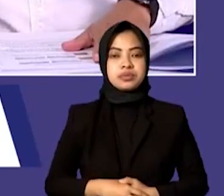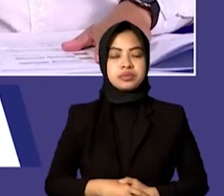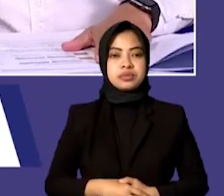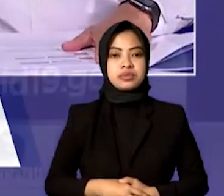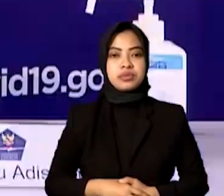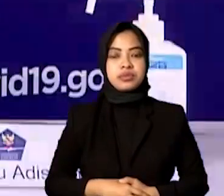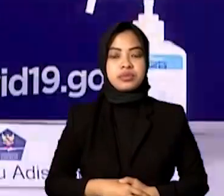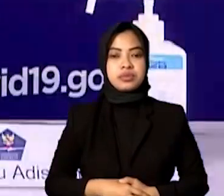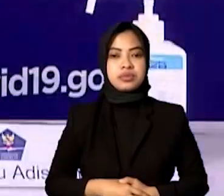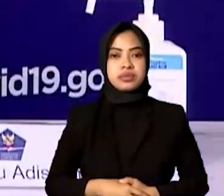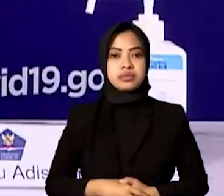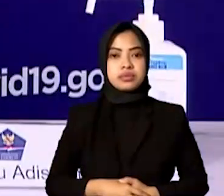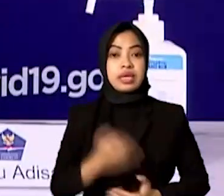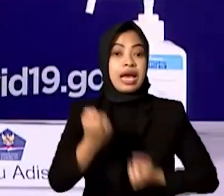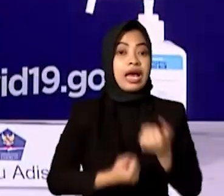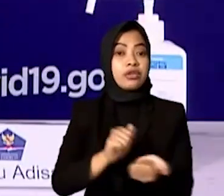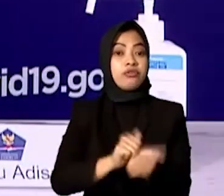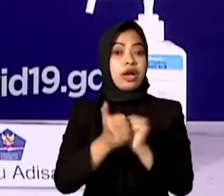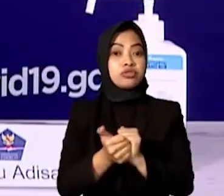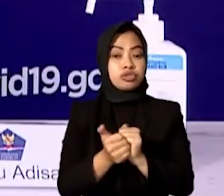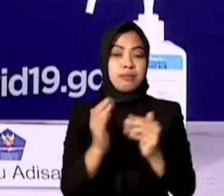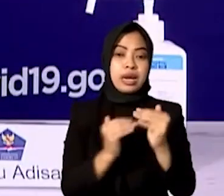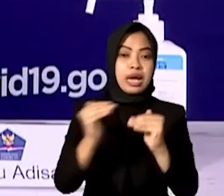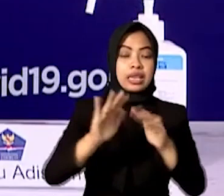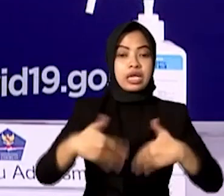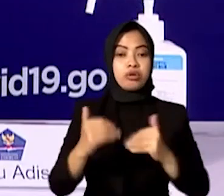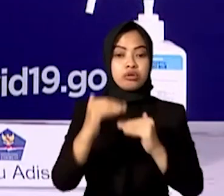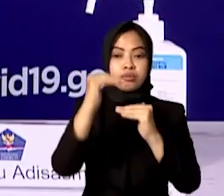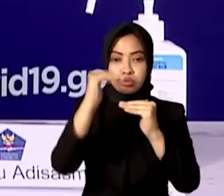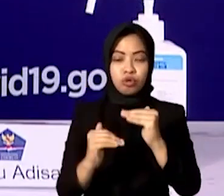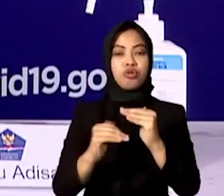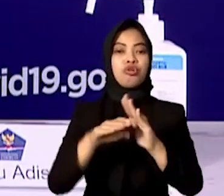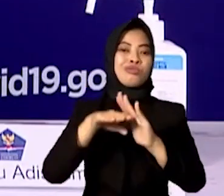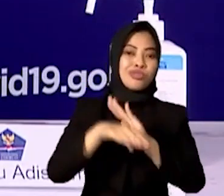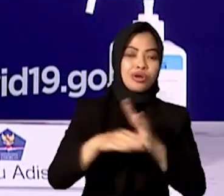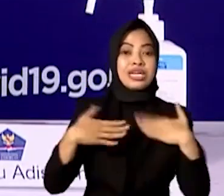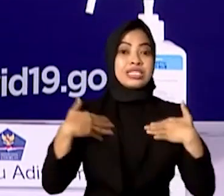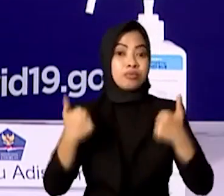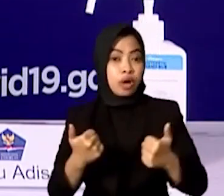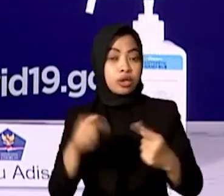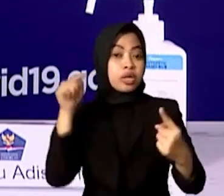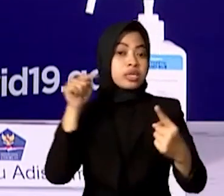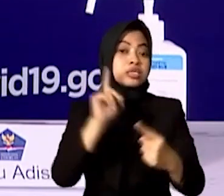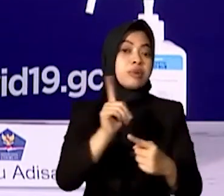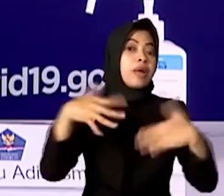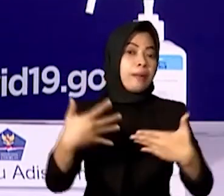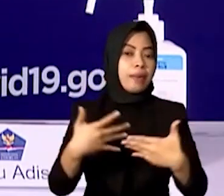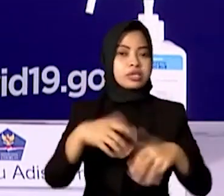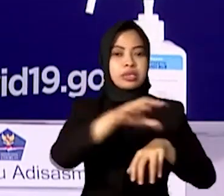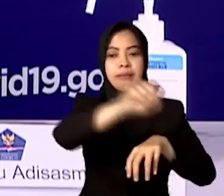peningkatan kasus aktif dan penurunan kesembuhan ini selain disebabkan oleh terjadinya